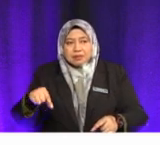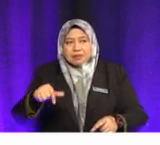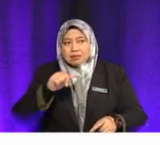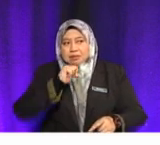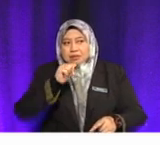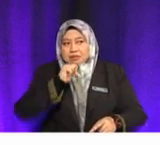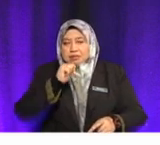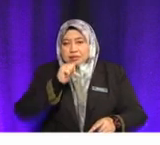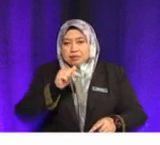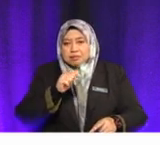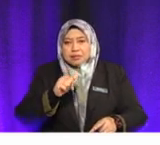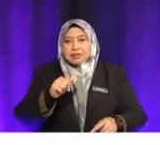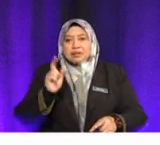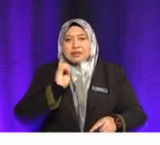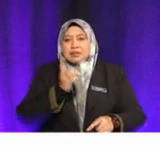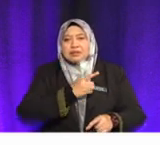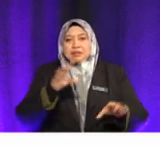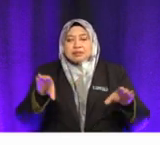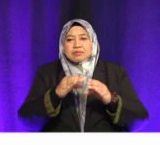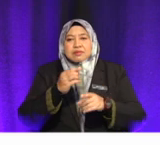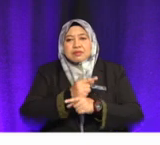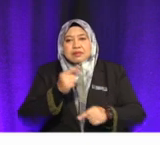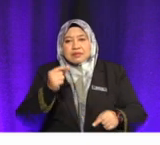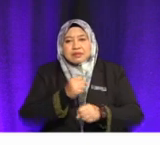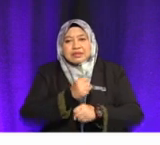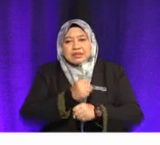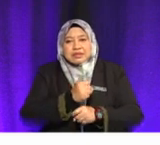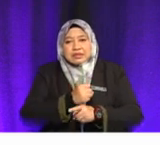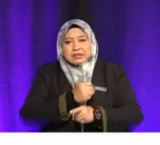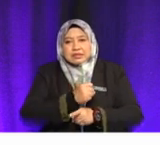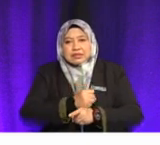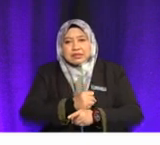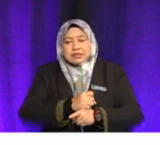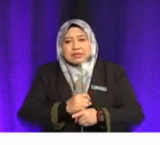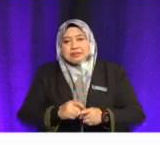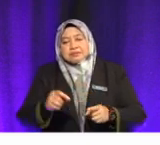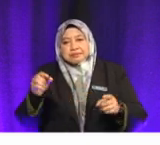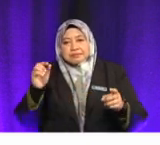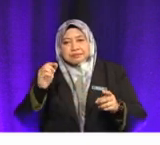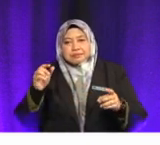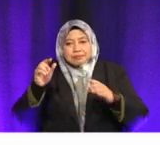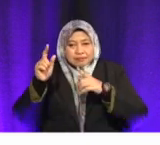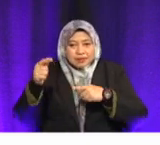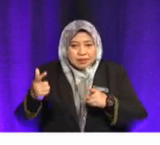dua sama selendang Oke jadi kita lekukan atas dan bawah 3 cm